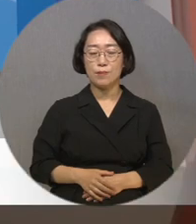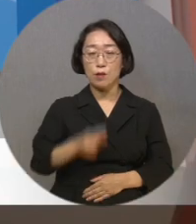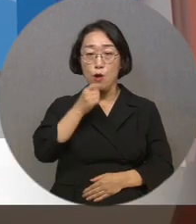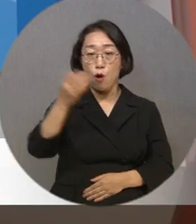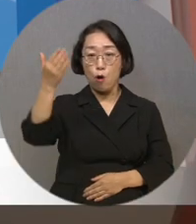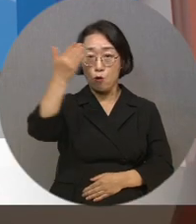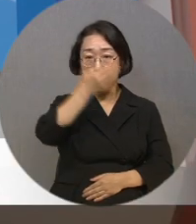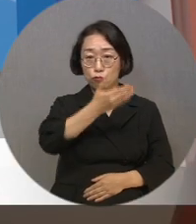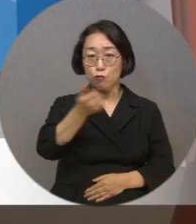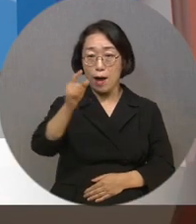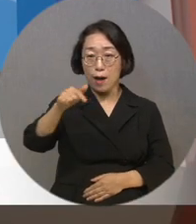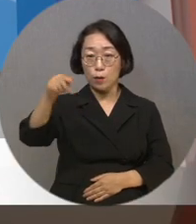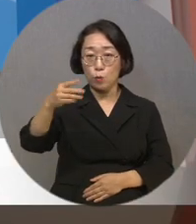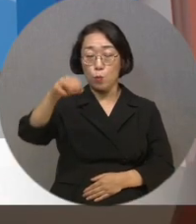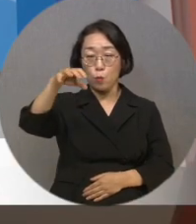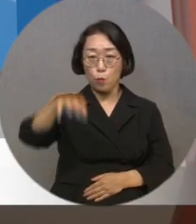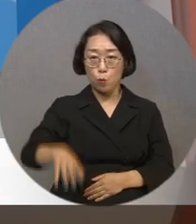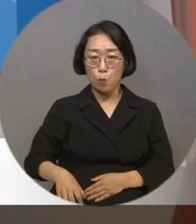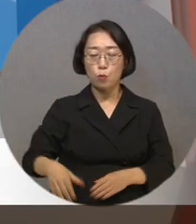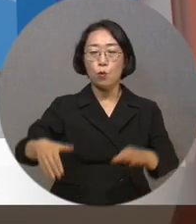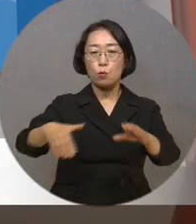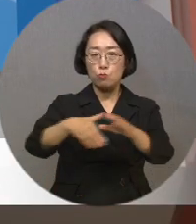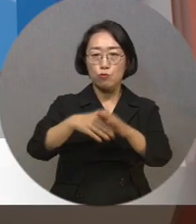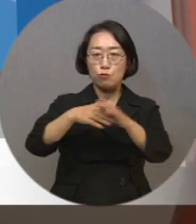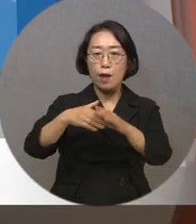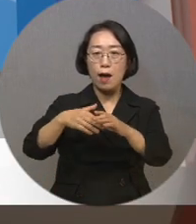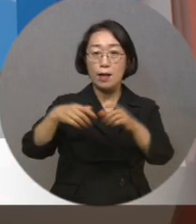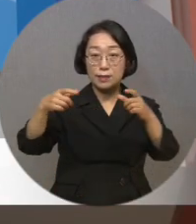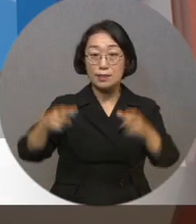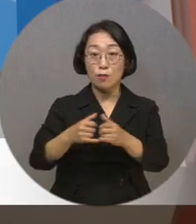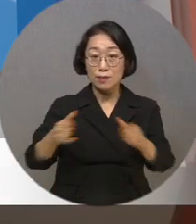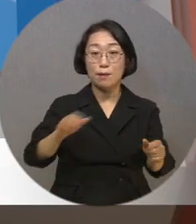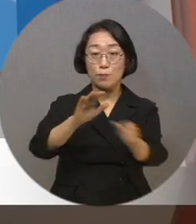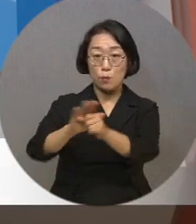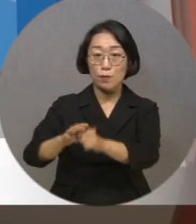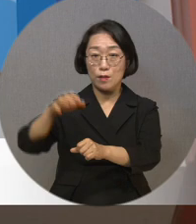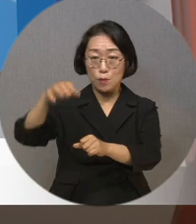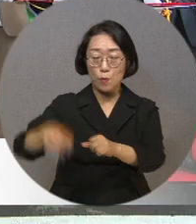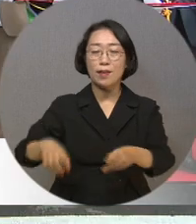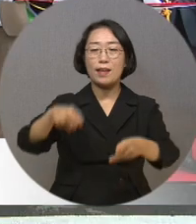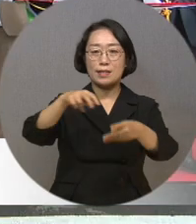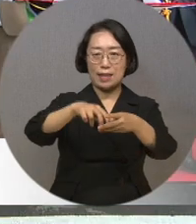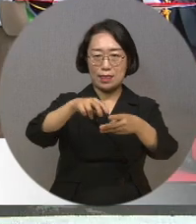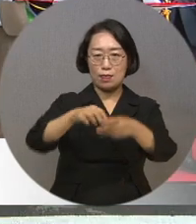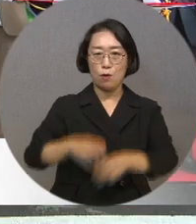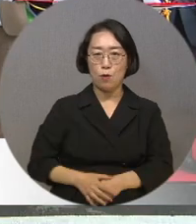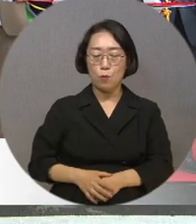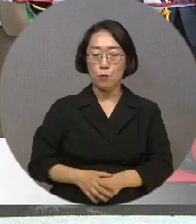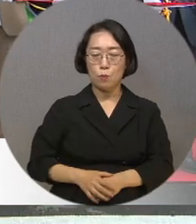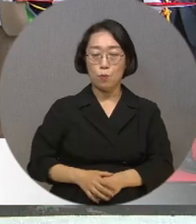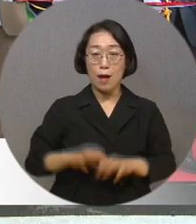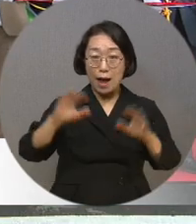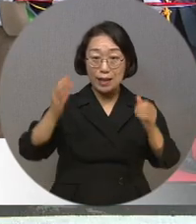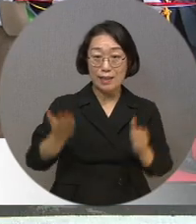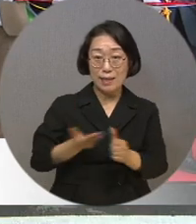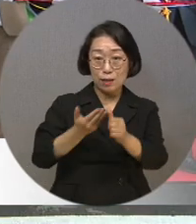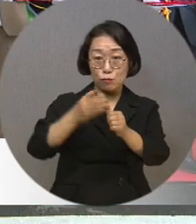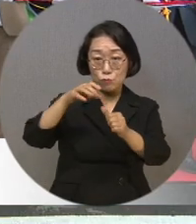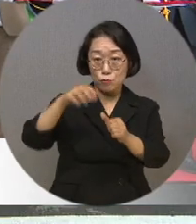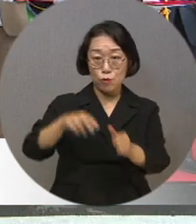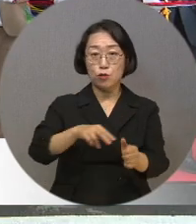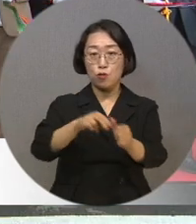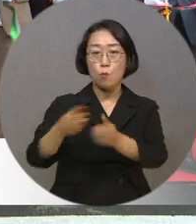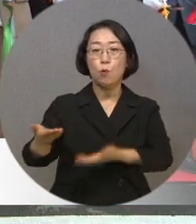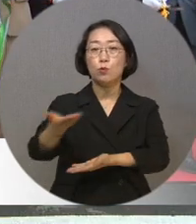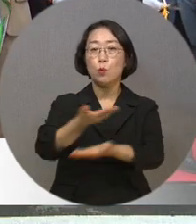여수시 학동에 시민의 다양한 문화활동을 지원하는 생활문화센터와 양육정보를 공유하고 소통할 수